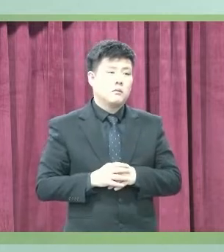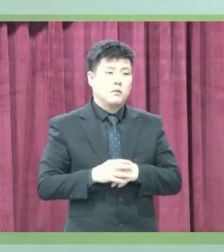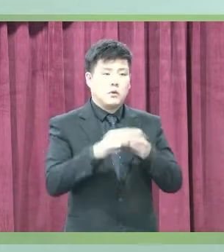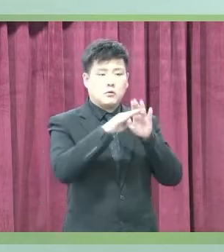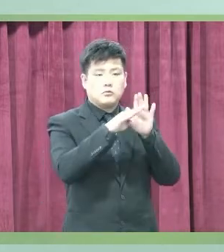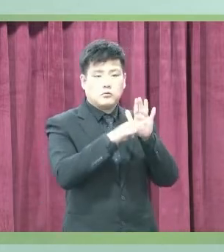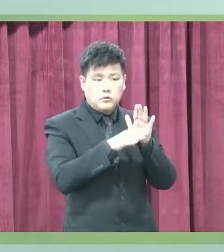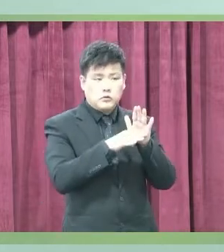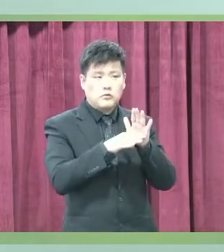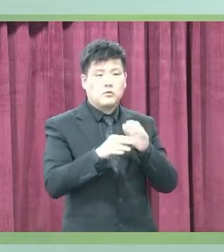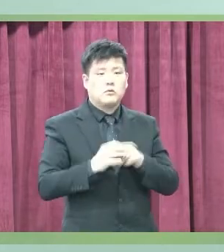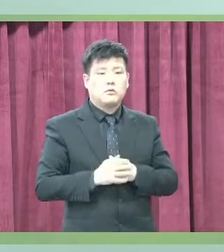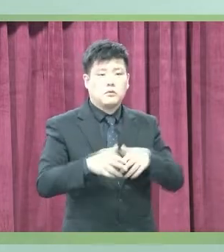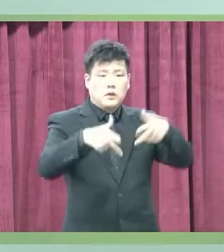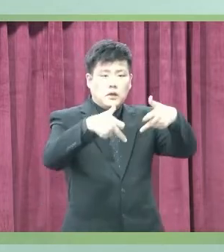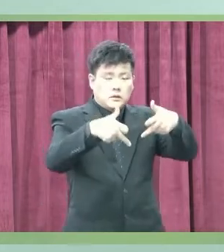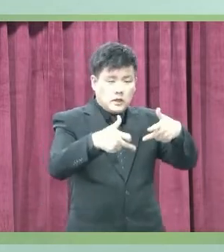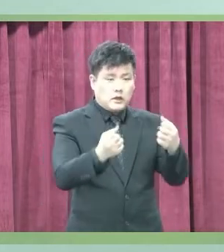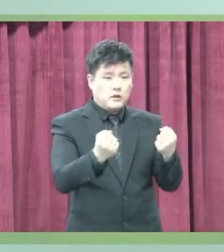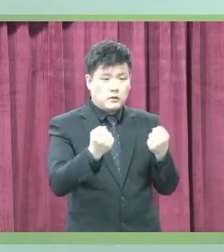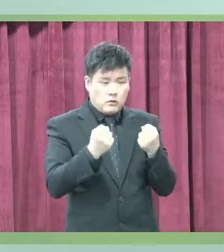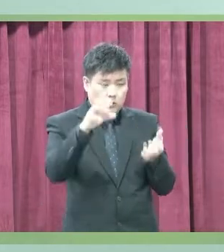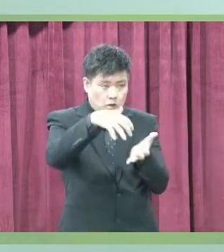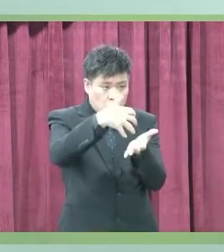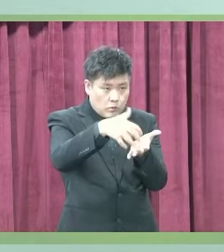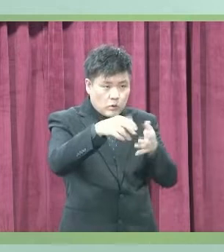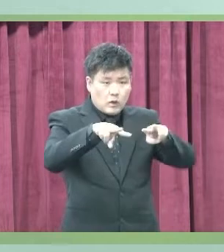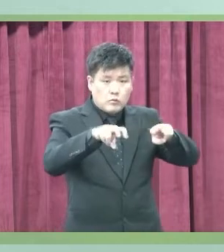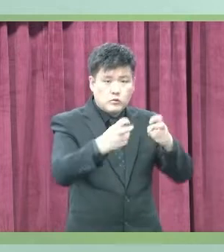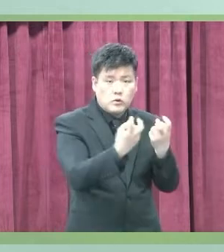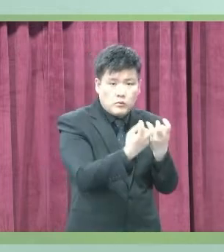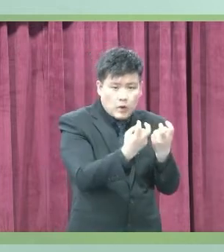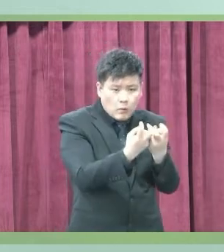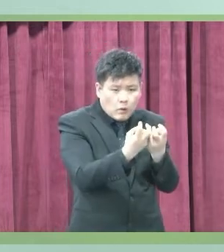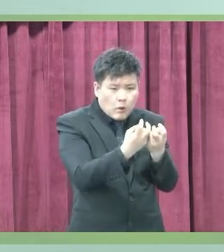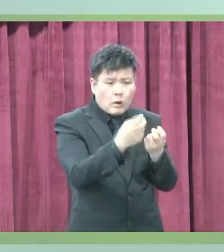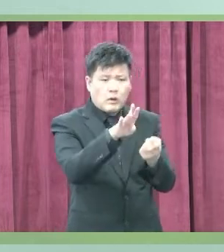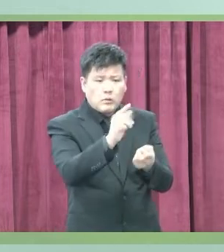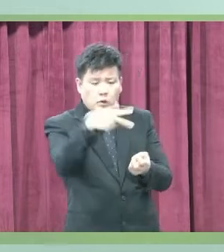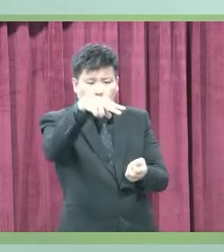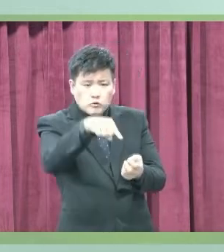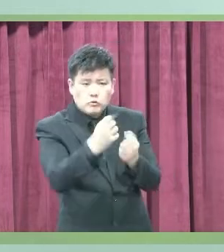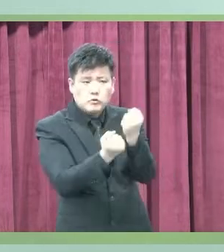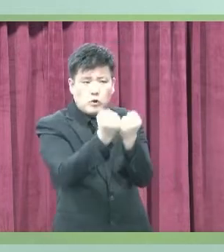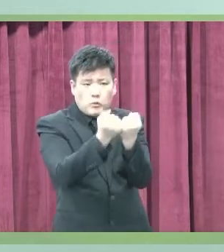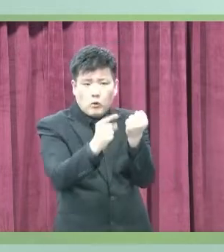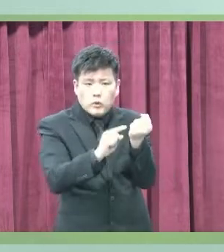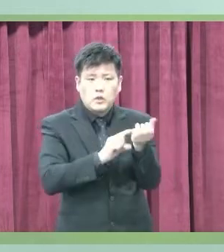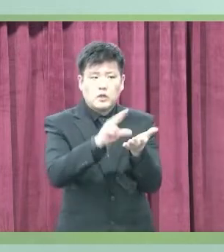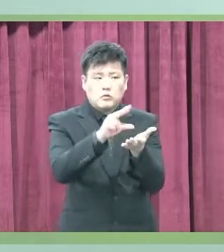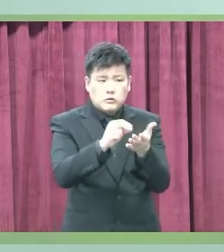순서는 장애인 건강보건 통계의 분석 방법과 변수를 설명한 후에 본 주제인